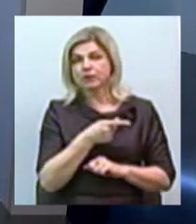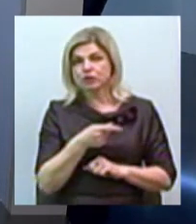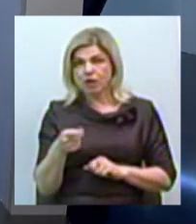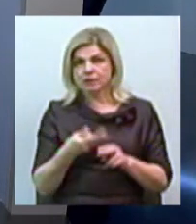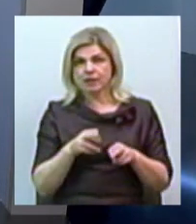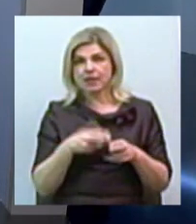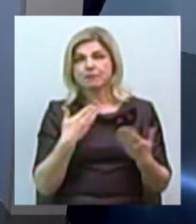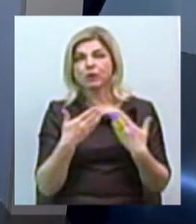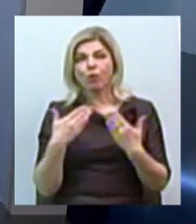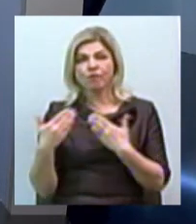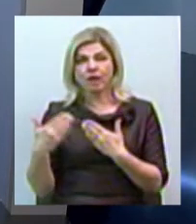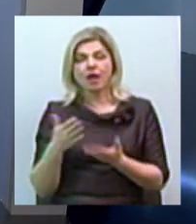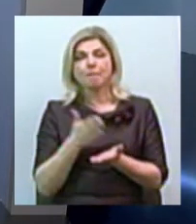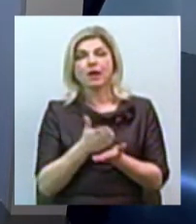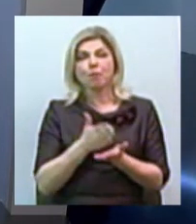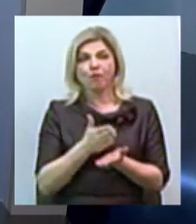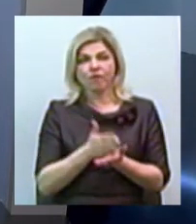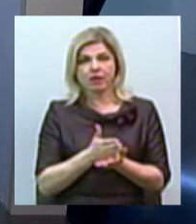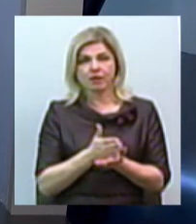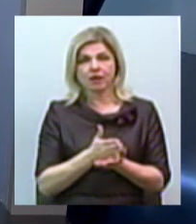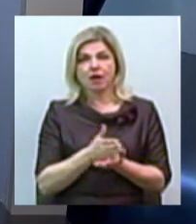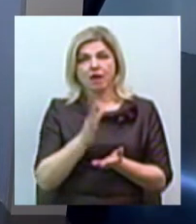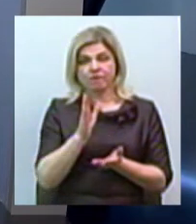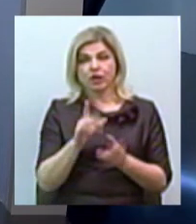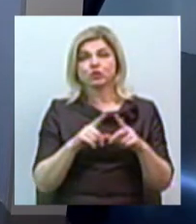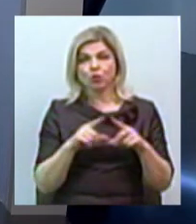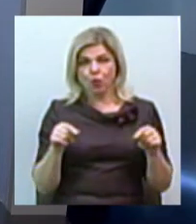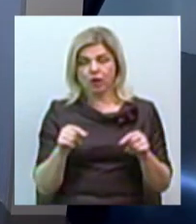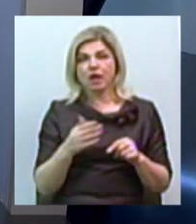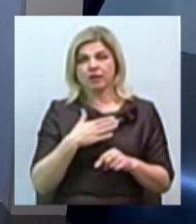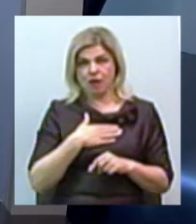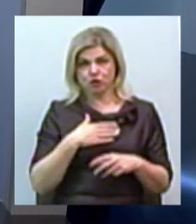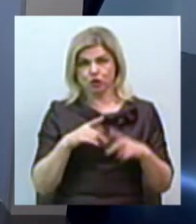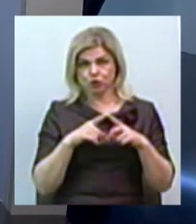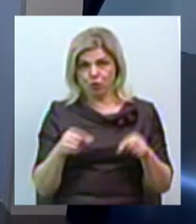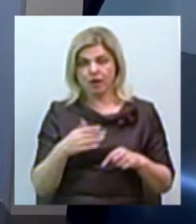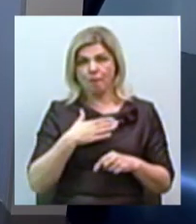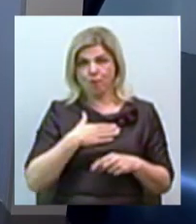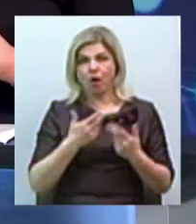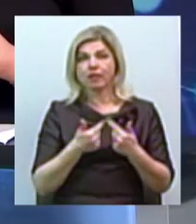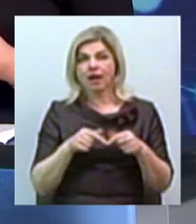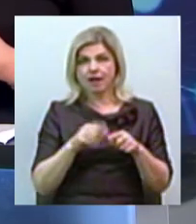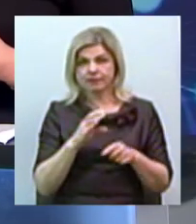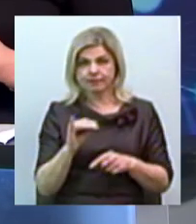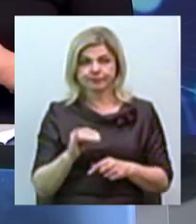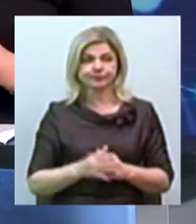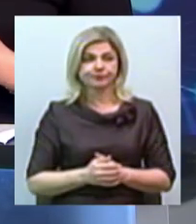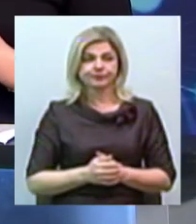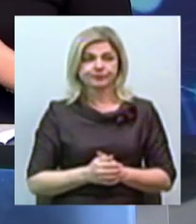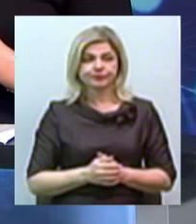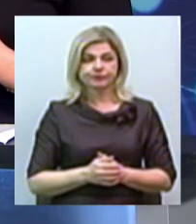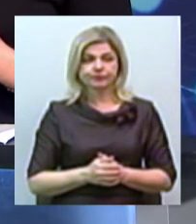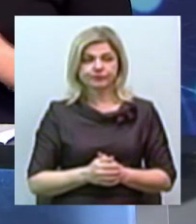цього спілкування, перебування у освітньому середовищі, саме в нашій школі, в моєму класі, ви знаєте,